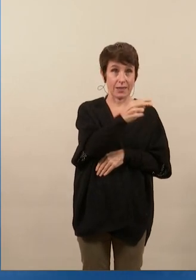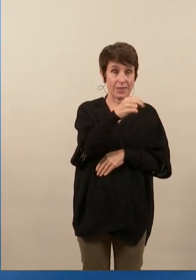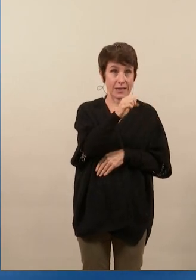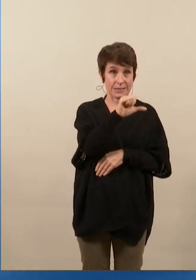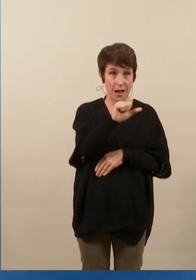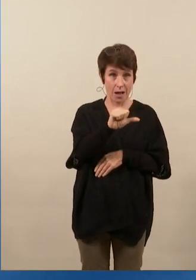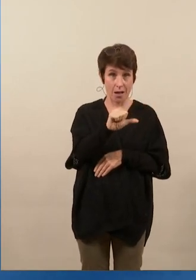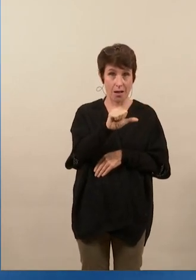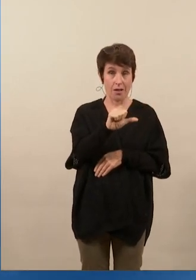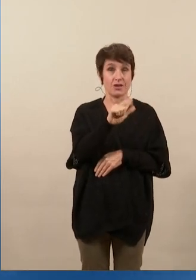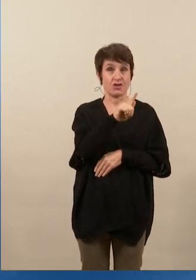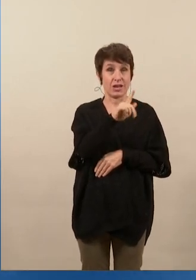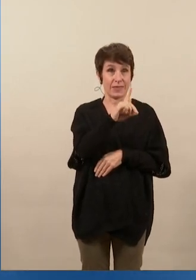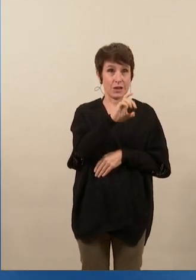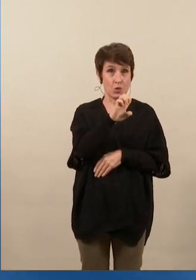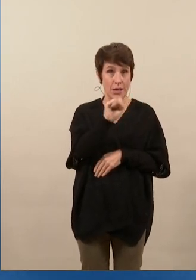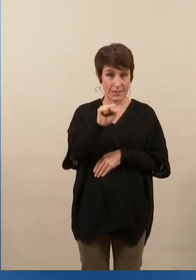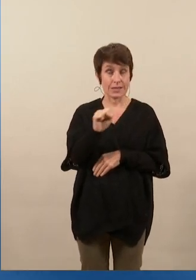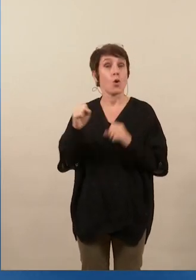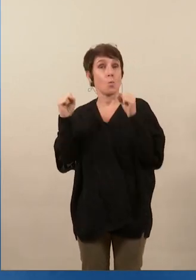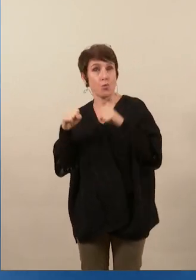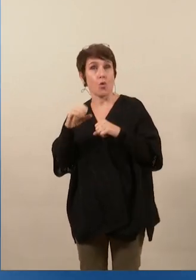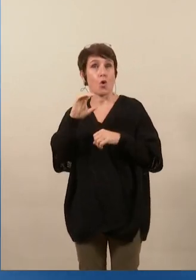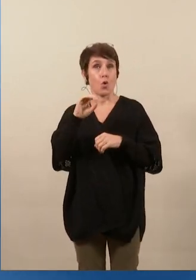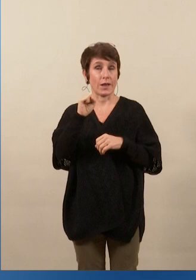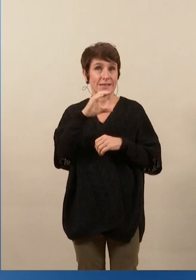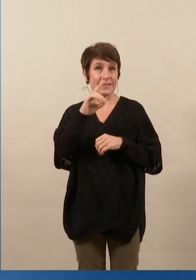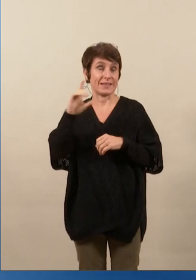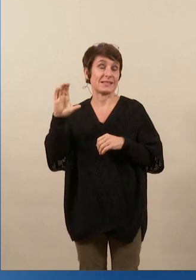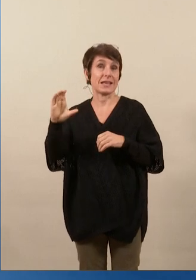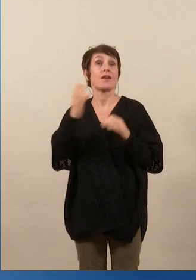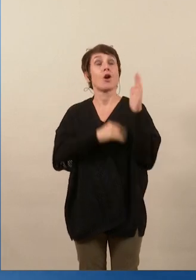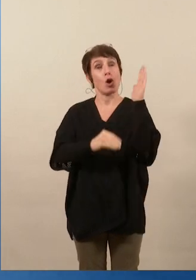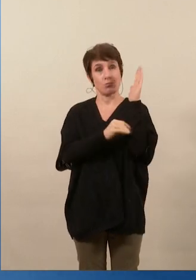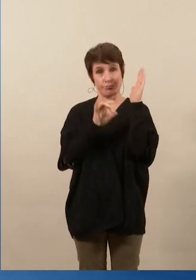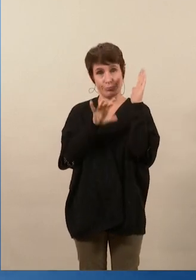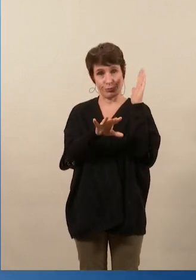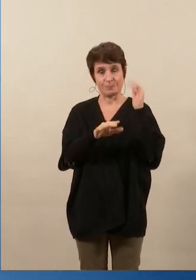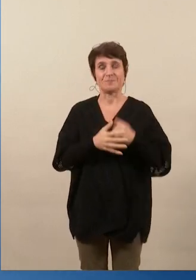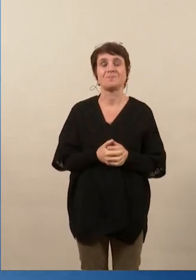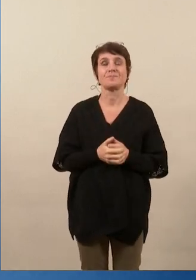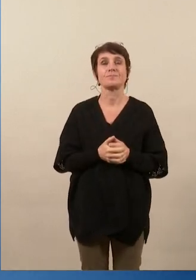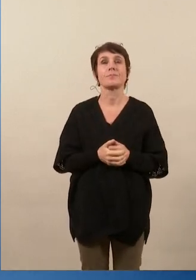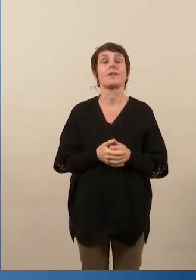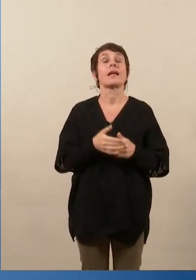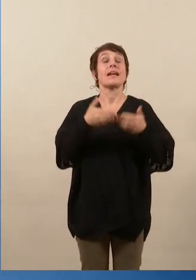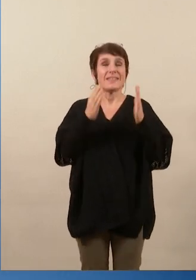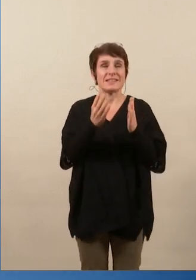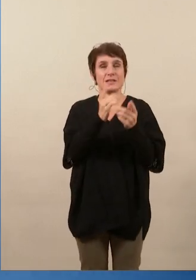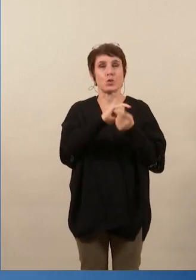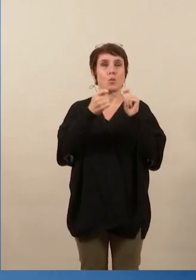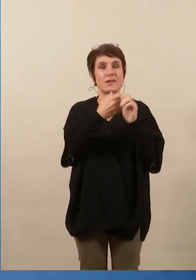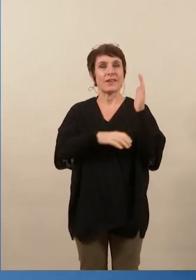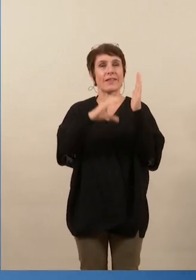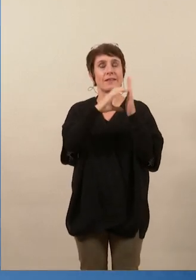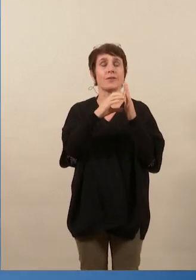NASA gdes qui vote pour osddc l'amendement est donc repoussé la décision modificative qui